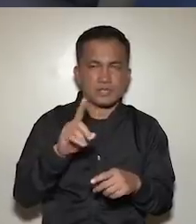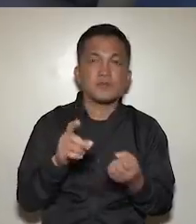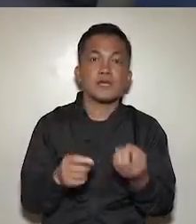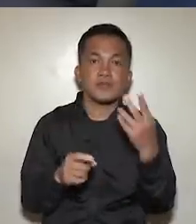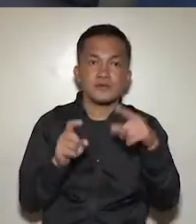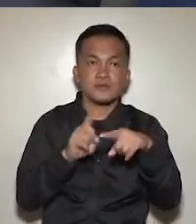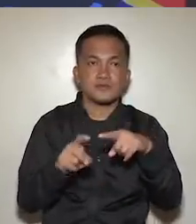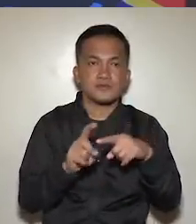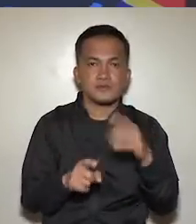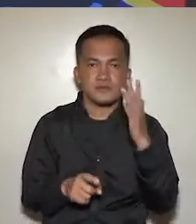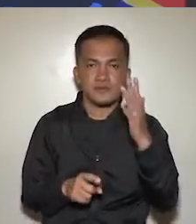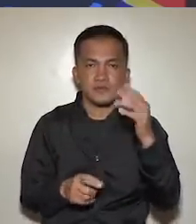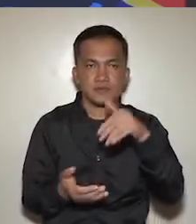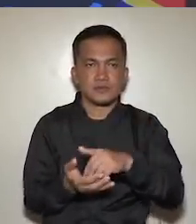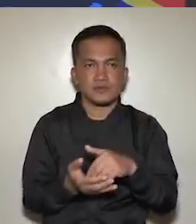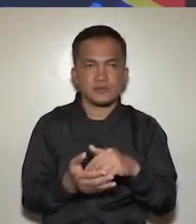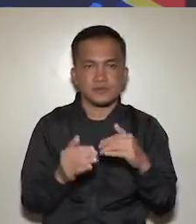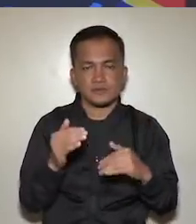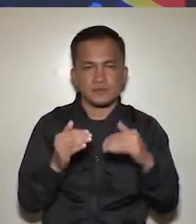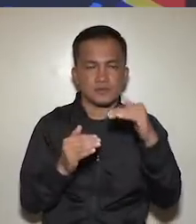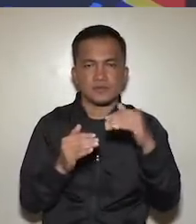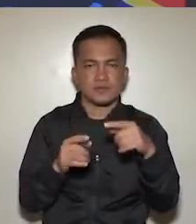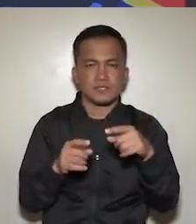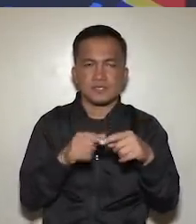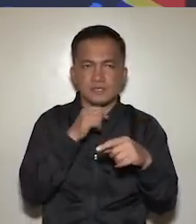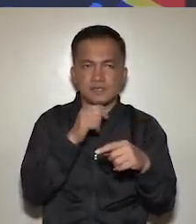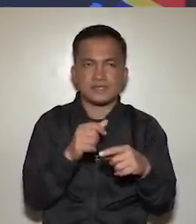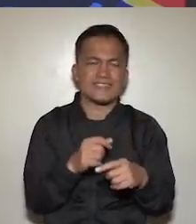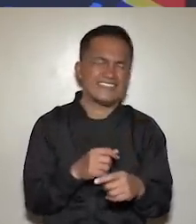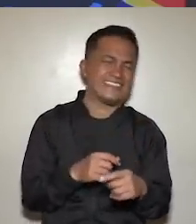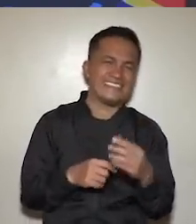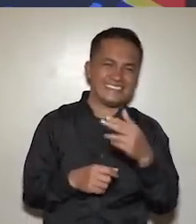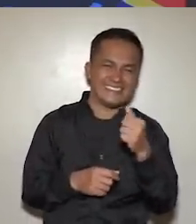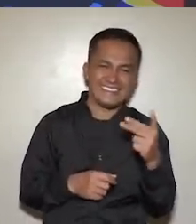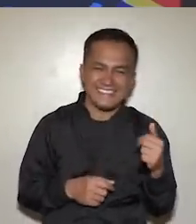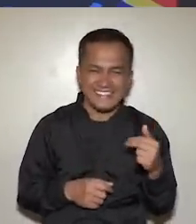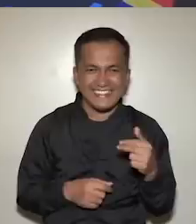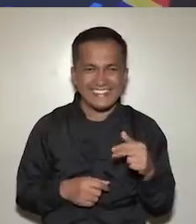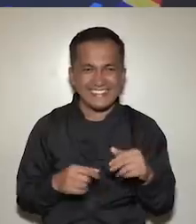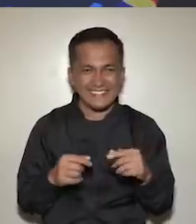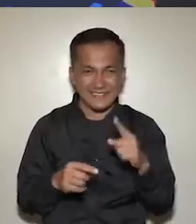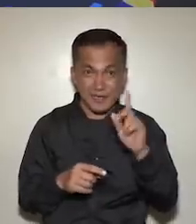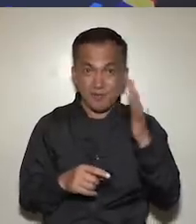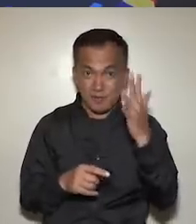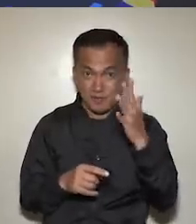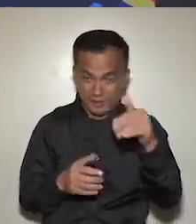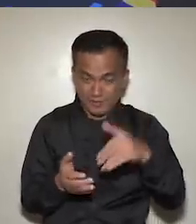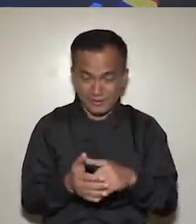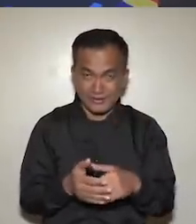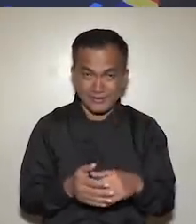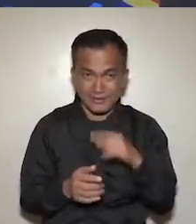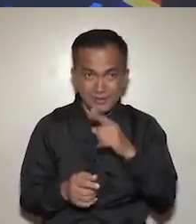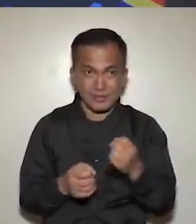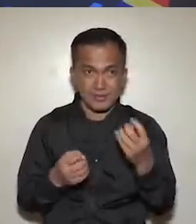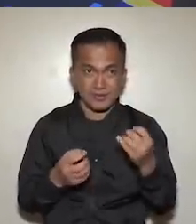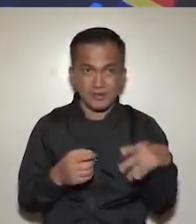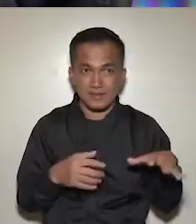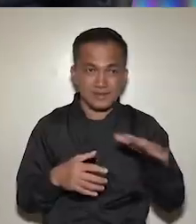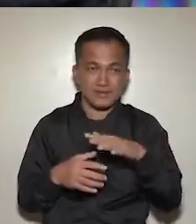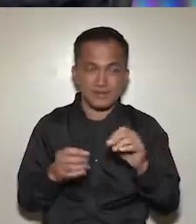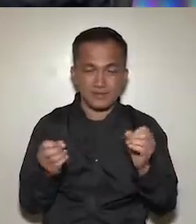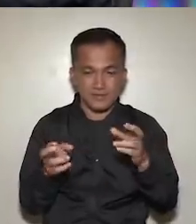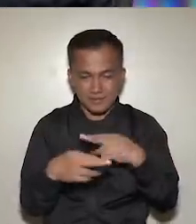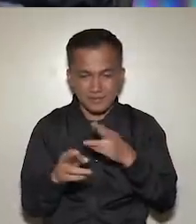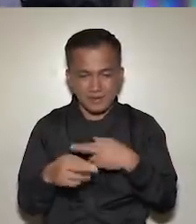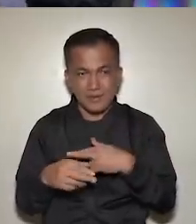Magkano bang kuryente mo? 50,000 ko minsan umabot eh. Ah, kung hindi ko mapabab... Nene. Hindi sa to, umabot 50,000 eh. Sige, sige. Marami kami.